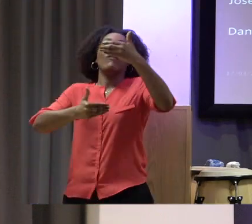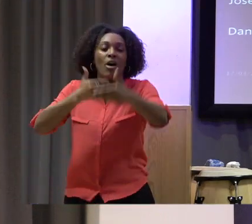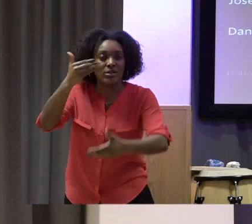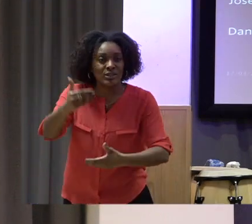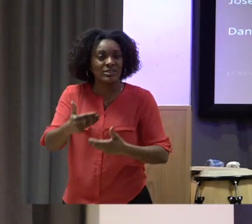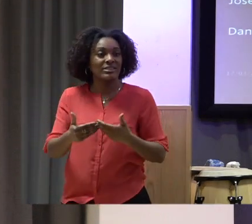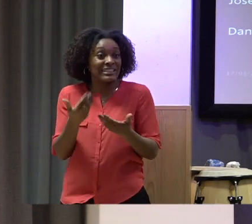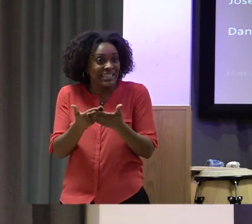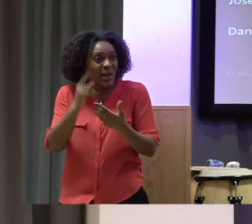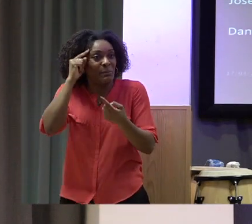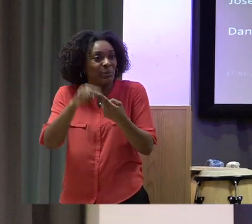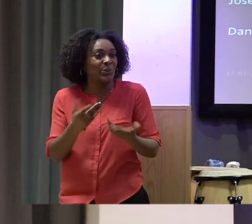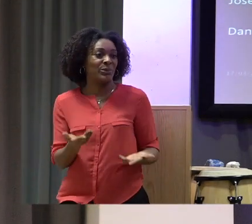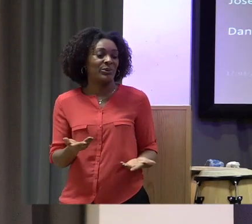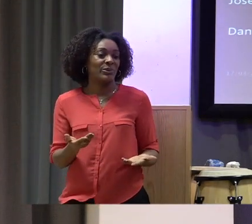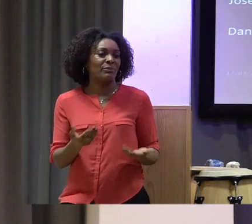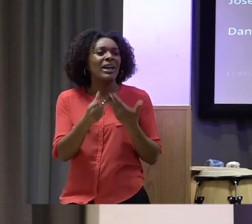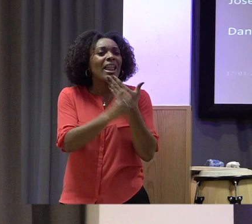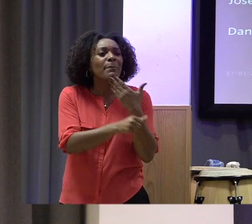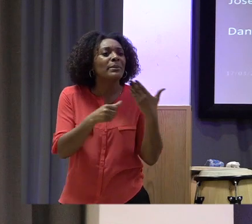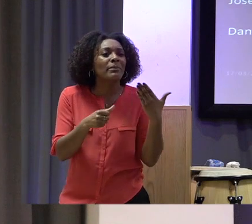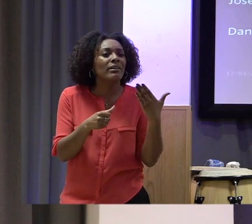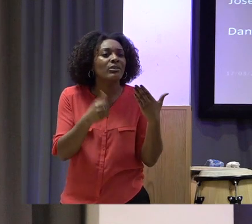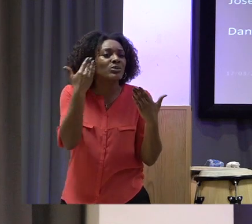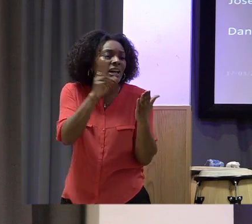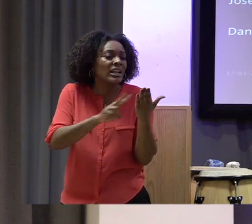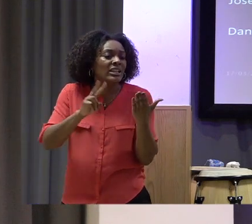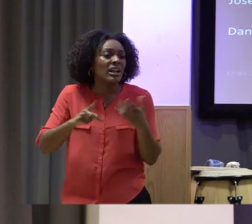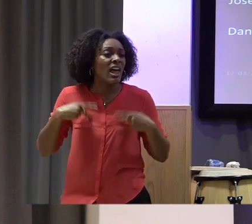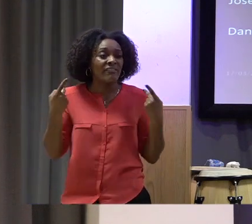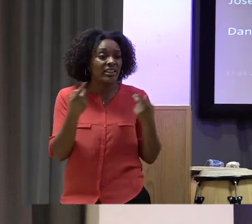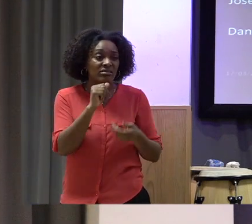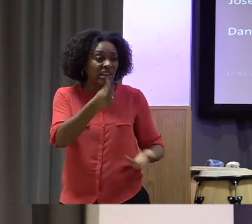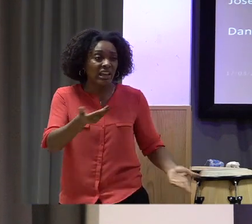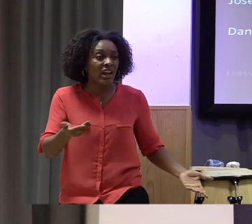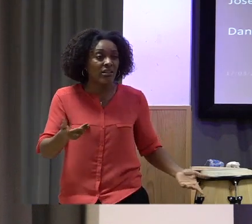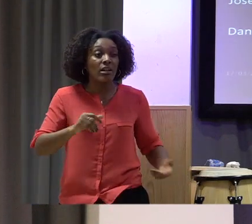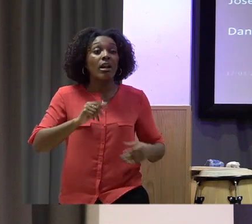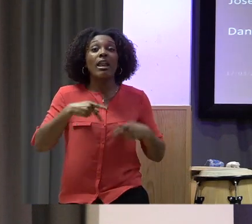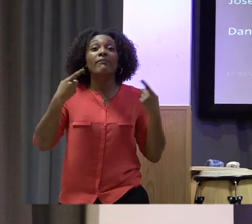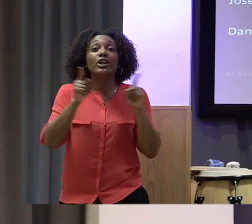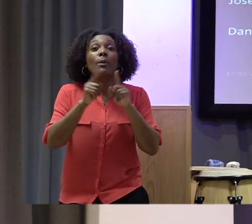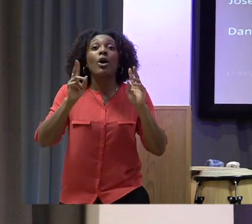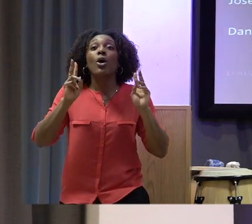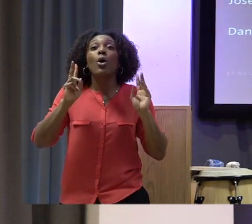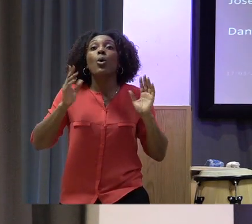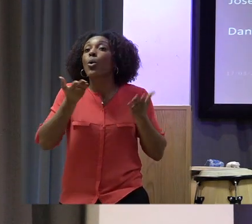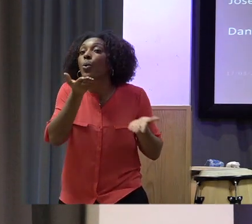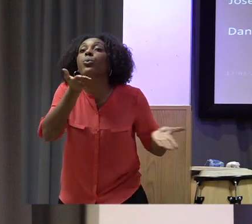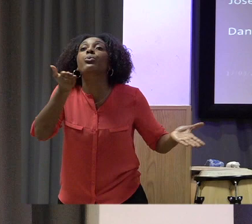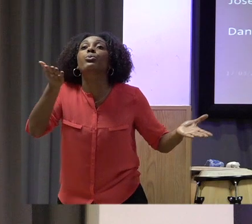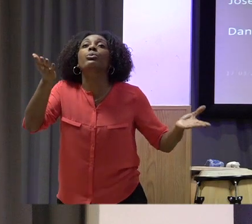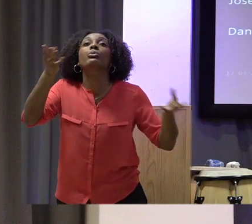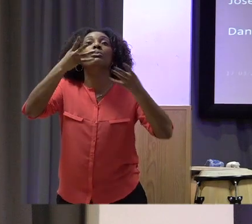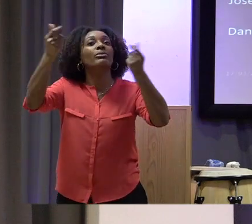Dans la Bible, nous voyons que, de toute façon, nous le savons, que la vie n'est rien. Elle est comparée à un souffle, à une ombre. Mais la